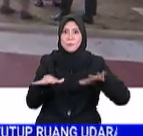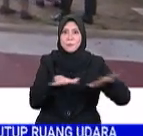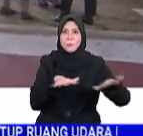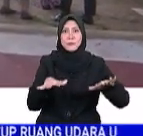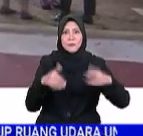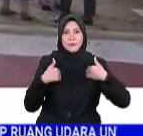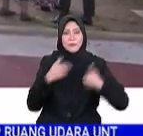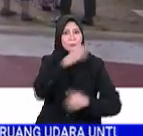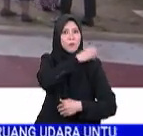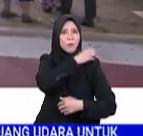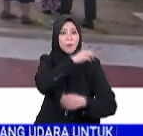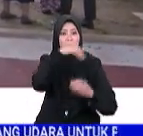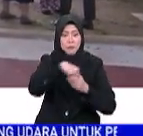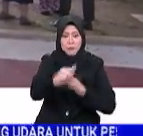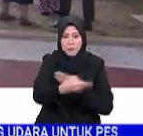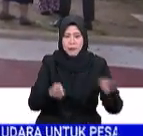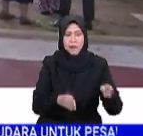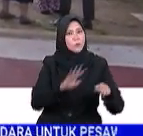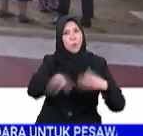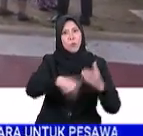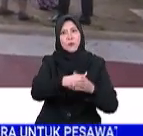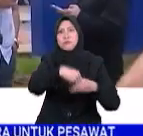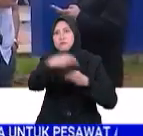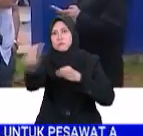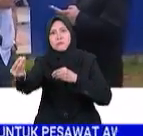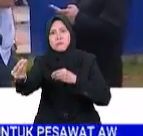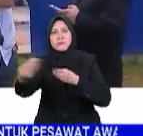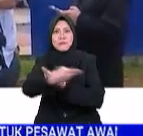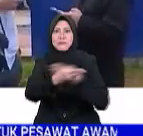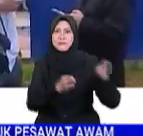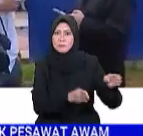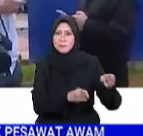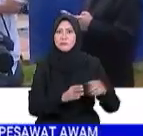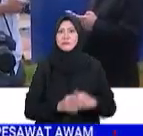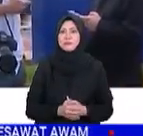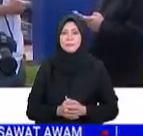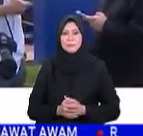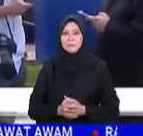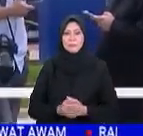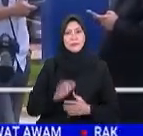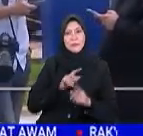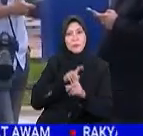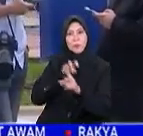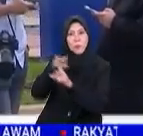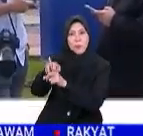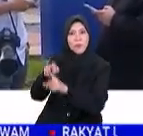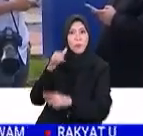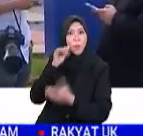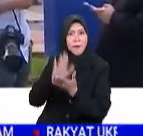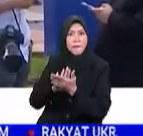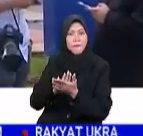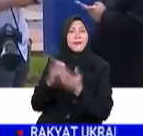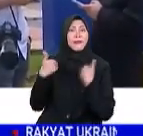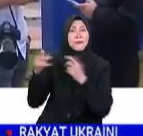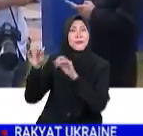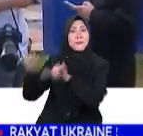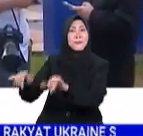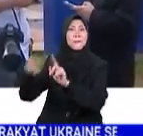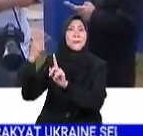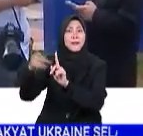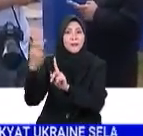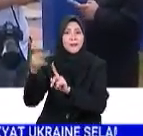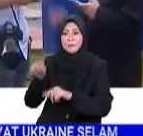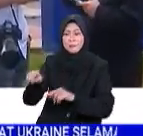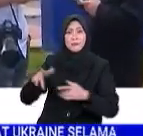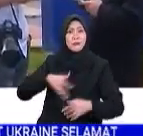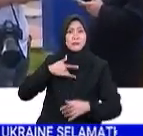Kami pegawai-pegawai dalam bilik pun memang semua keluar daripada bilik. Saya terus call isteri saya. Isteri saya pun di Penang. Dia pun cakap